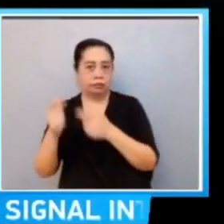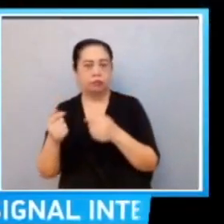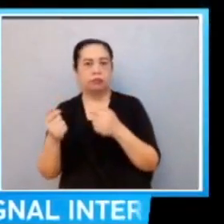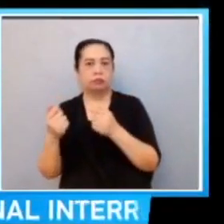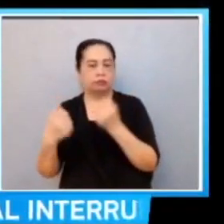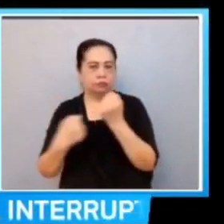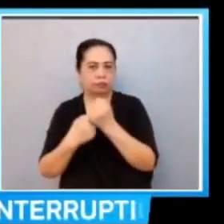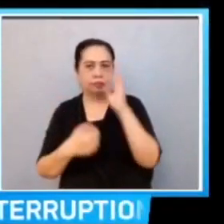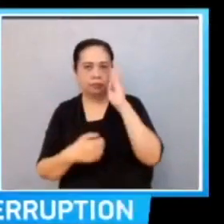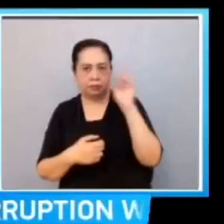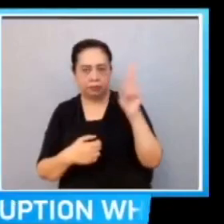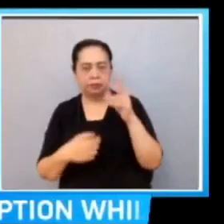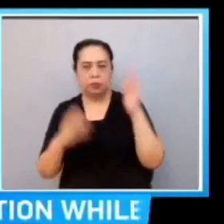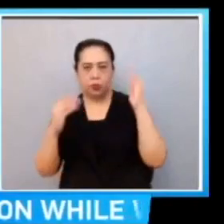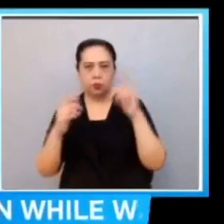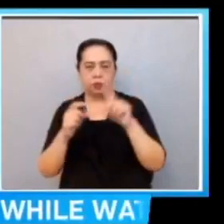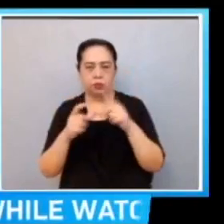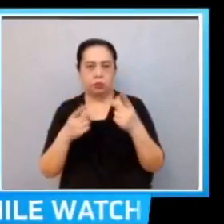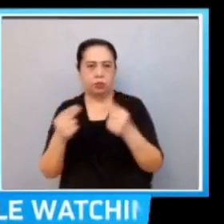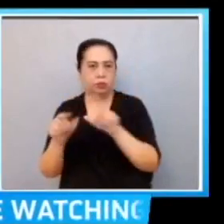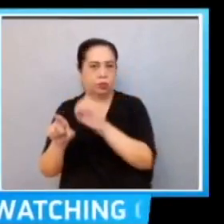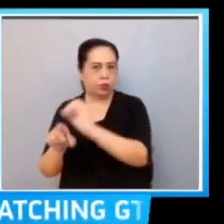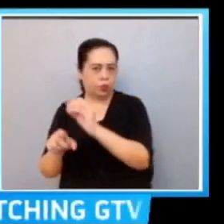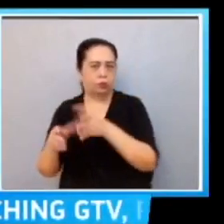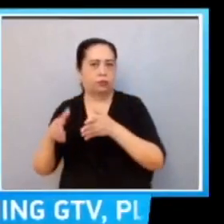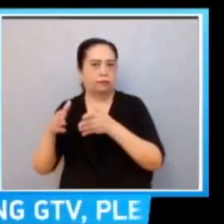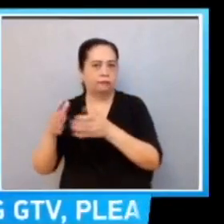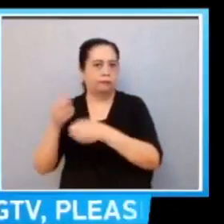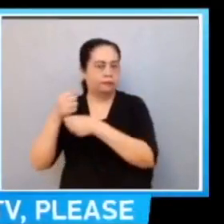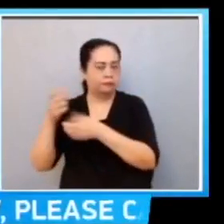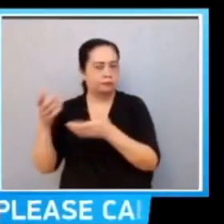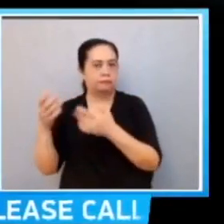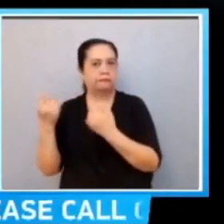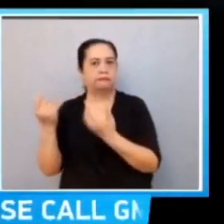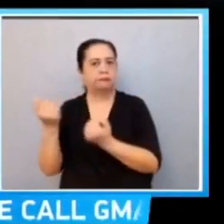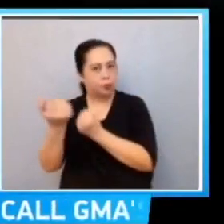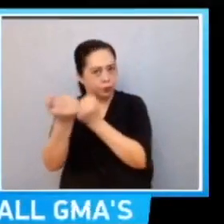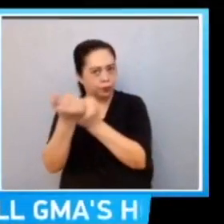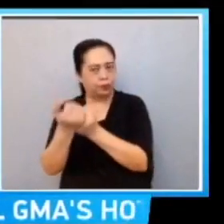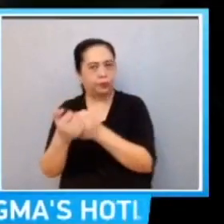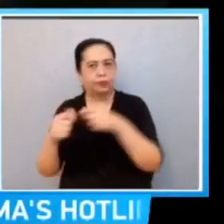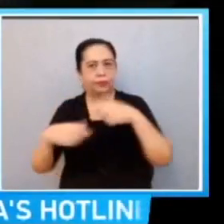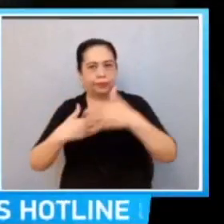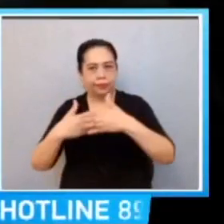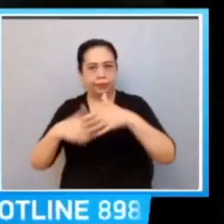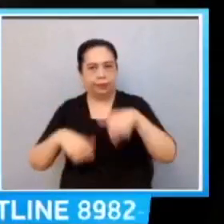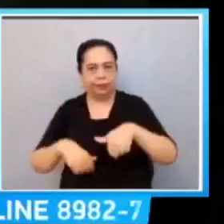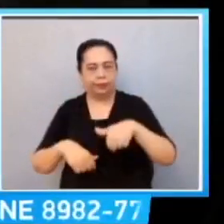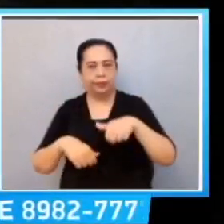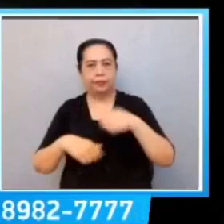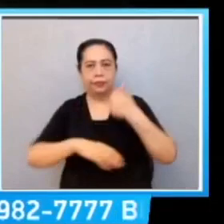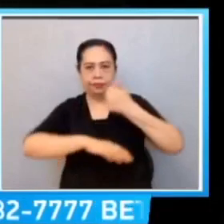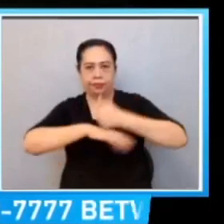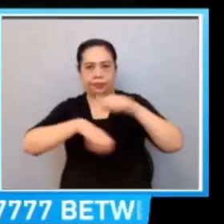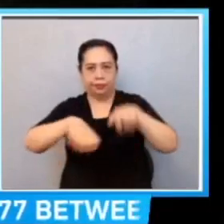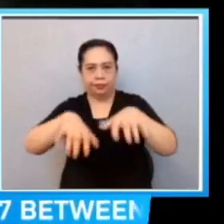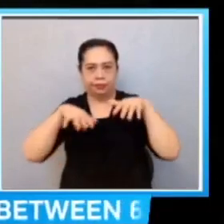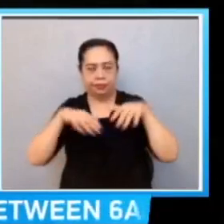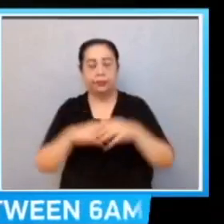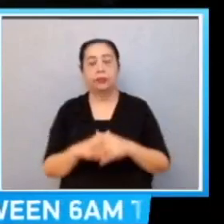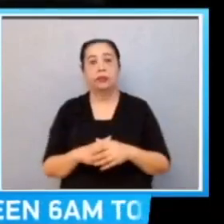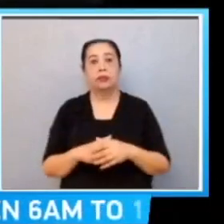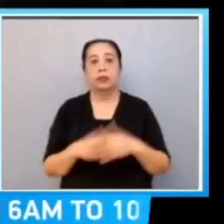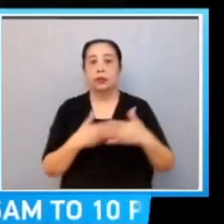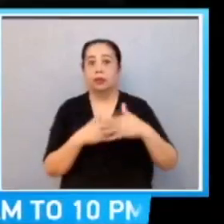na inaasahan namang magsasagawa ng kanilang sariling kilos protesta malapit dito sa batasan. At patungo dito sa batasan ay